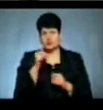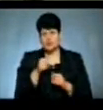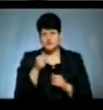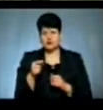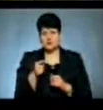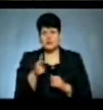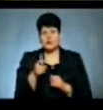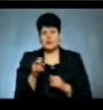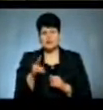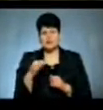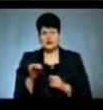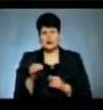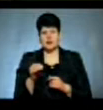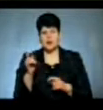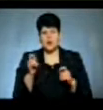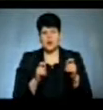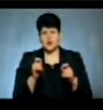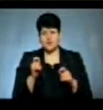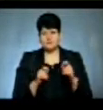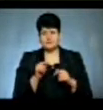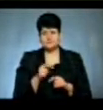Галицькому коледжі. Тут дуже